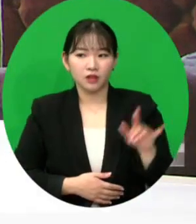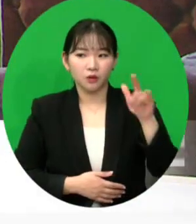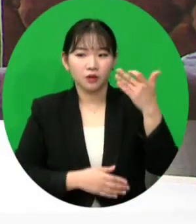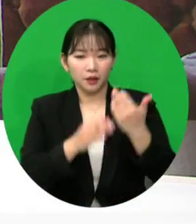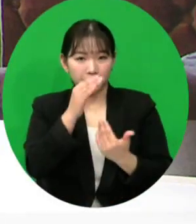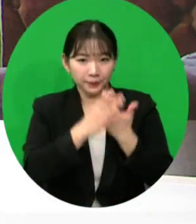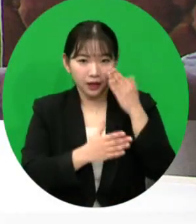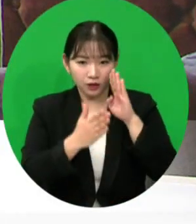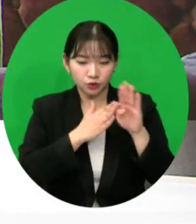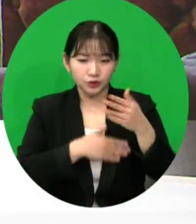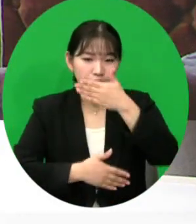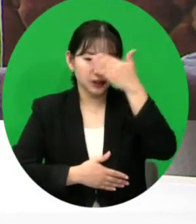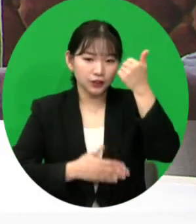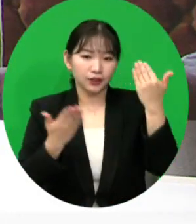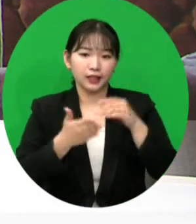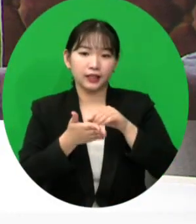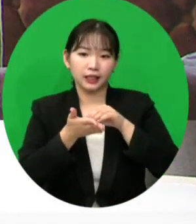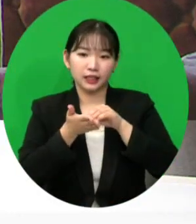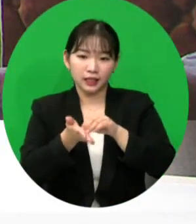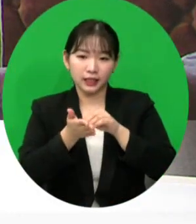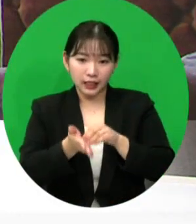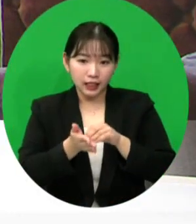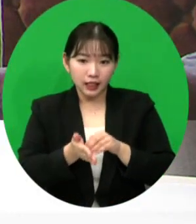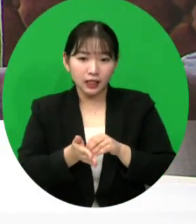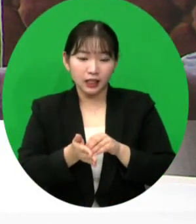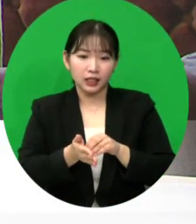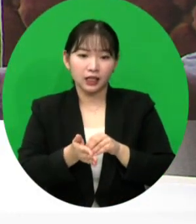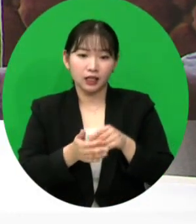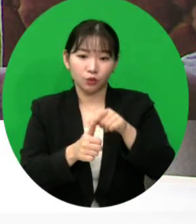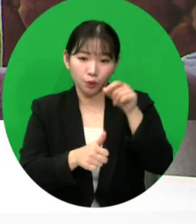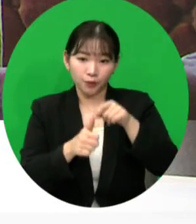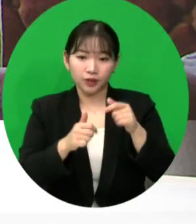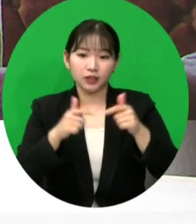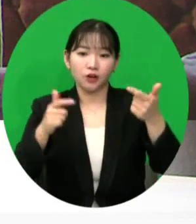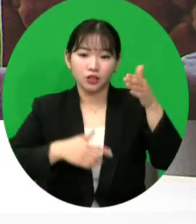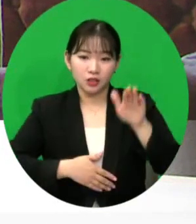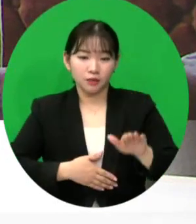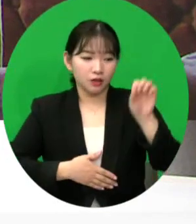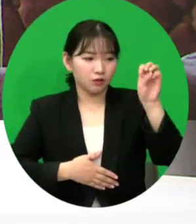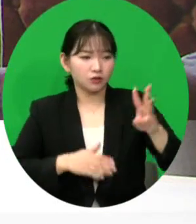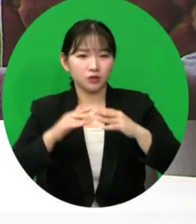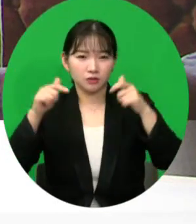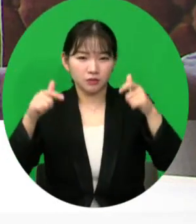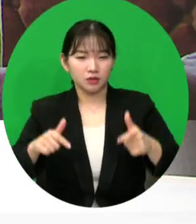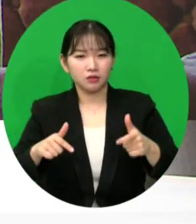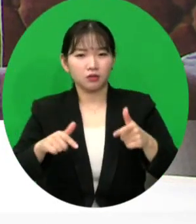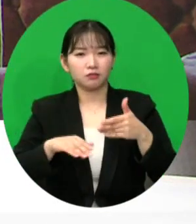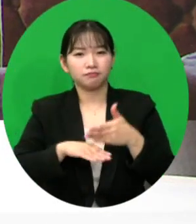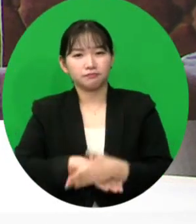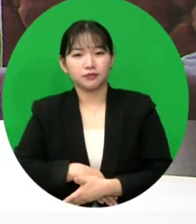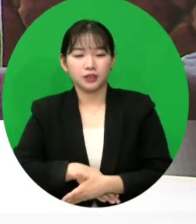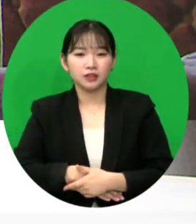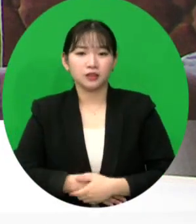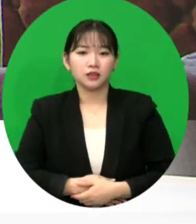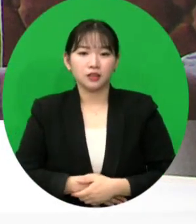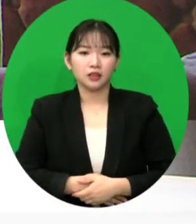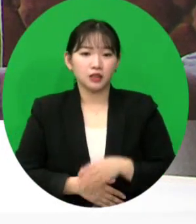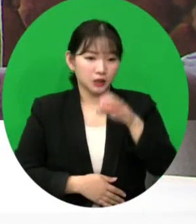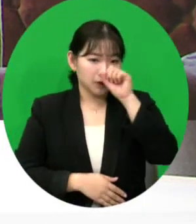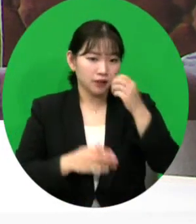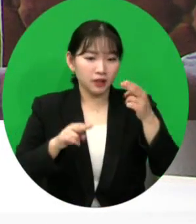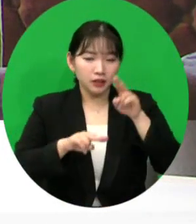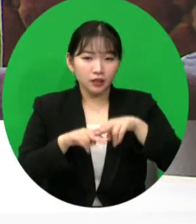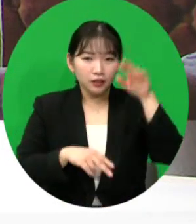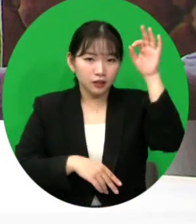코로나19 이후 청년 고용이 전국적으로 빠르게 회복되고 있지만 광주와 전남은 유독 정체돼 있습니다. 양질의